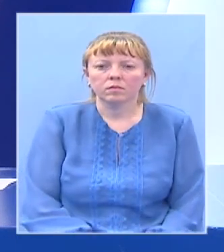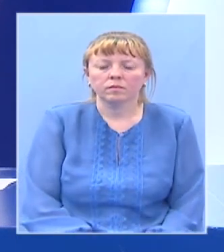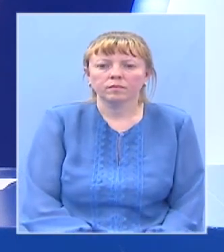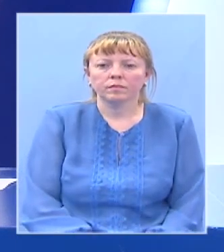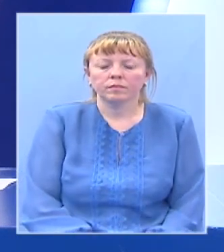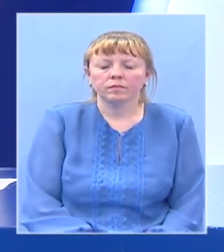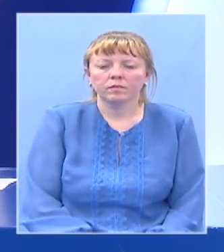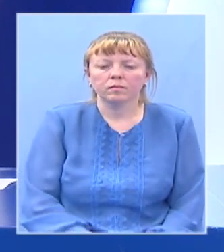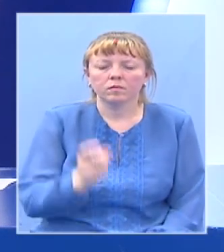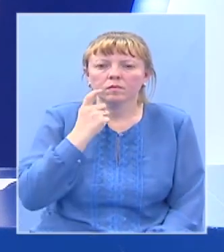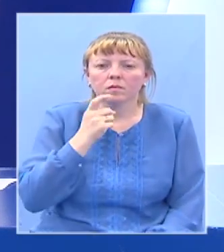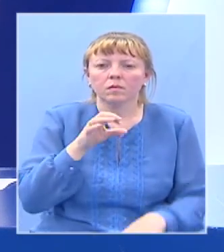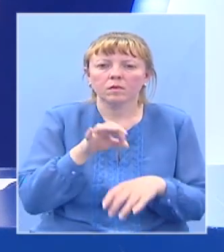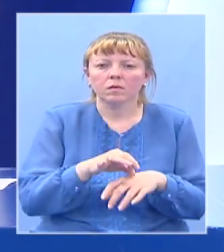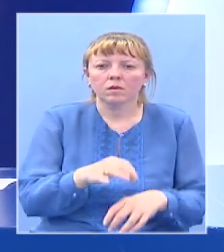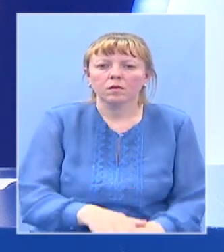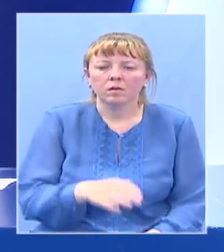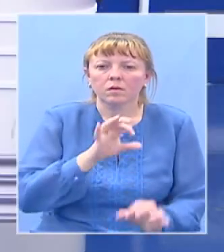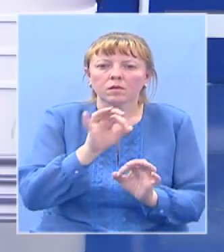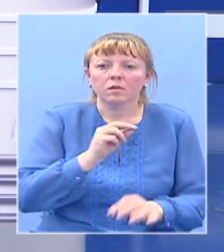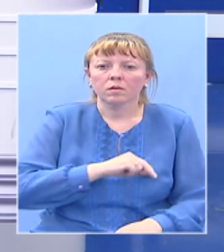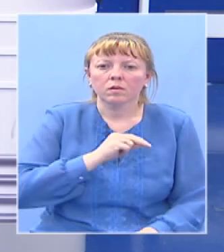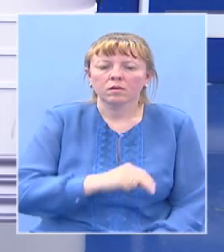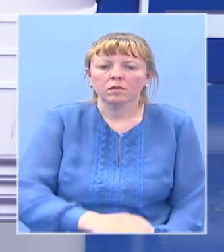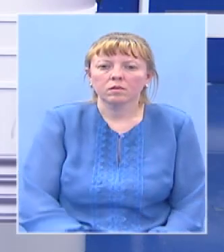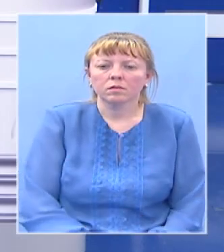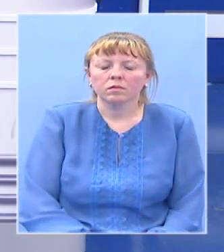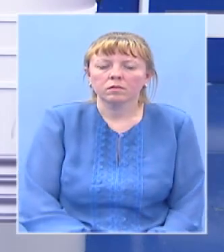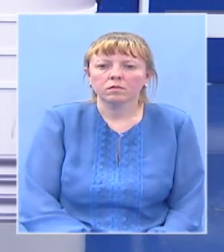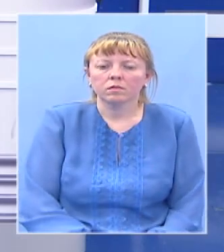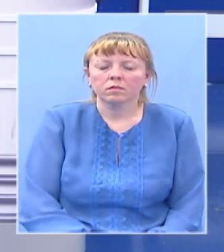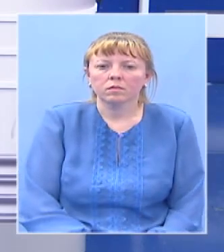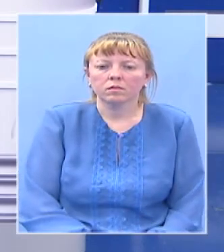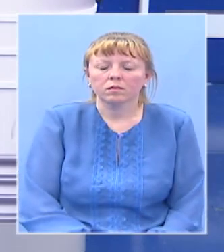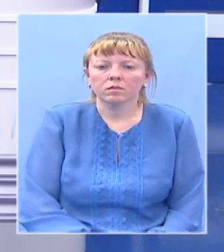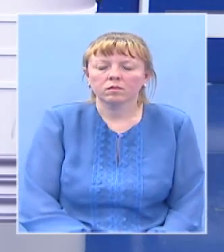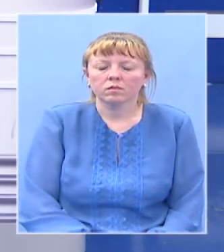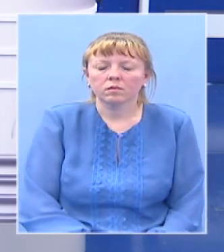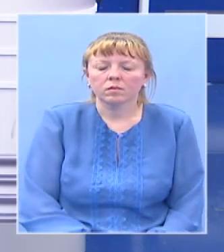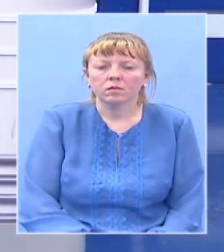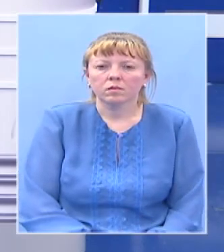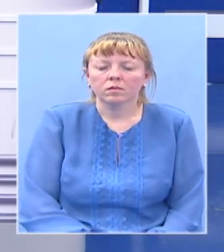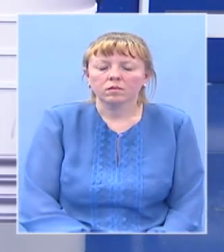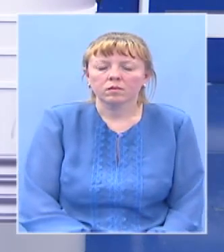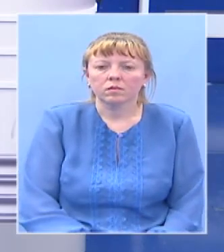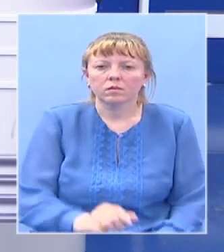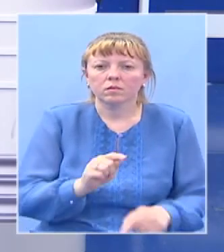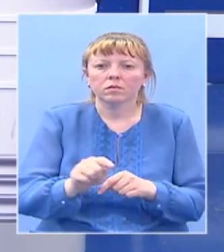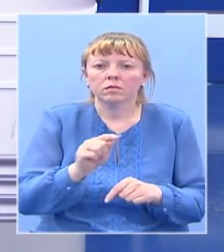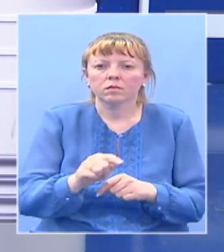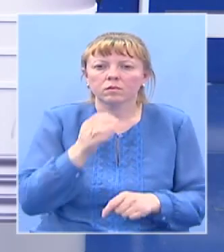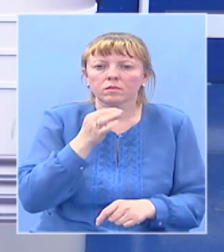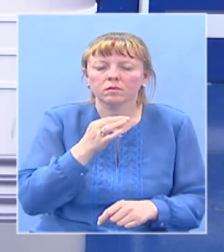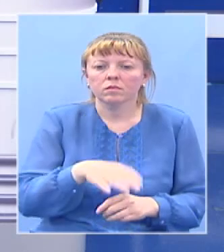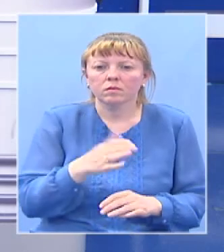организациями постоянно основе проводим разъяснительная работа что э не не допущение с перегрузом